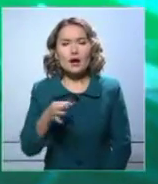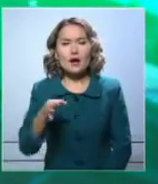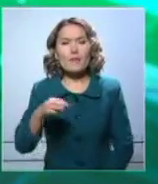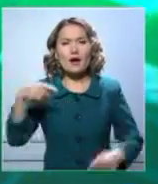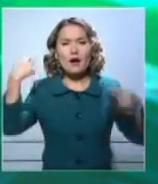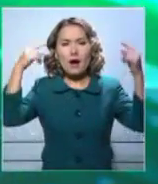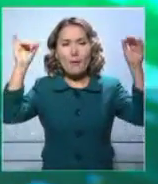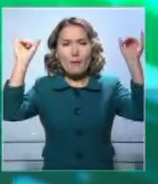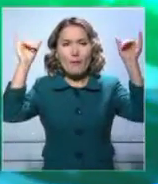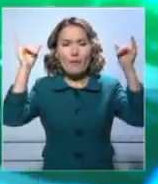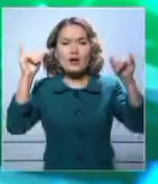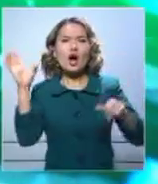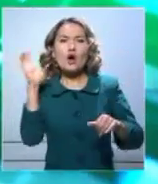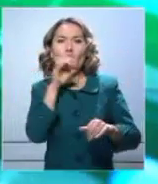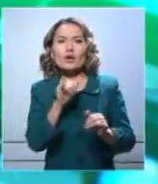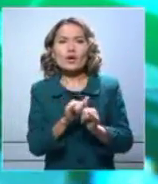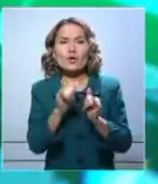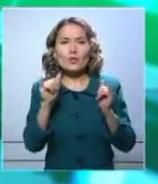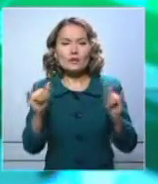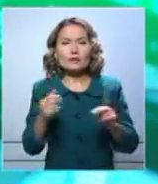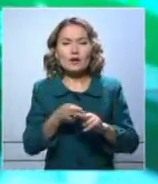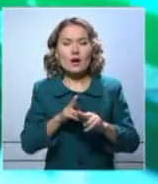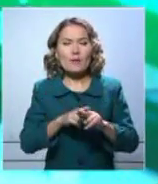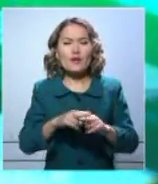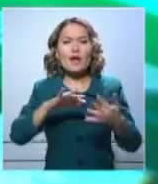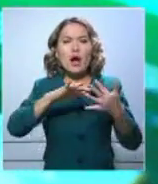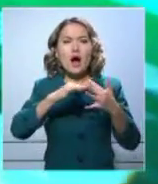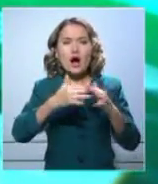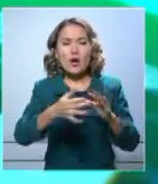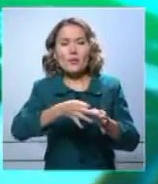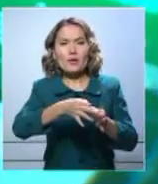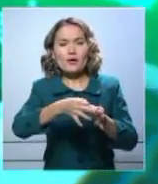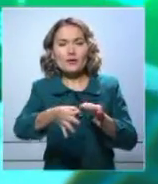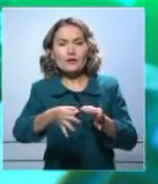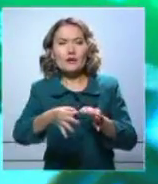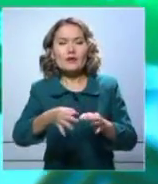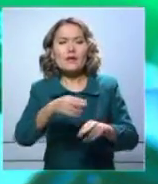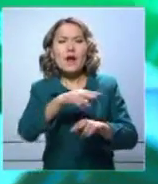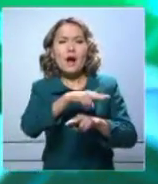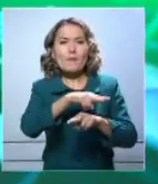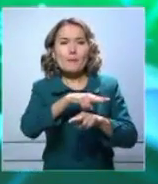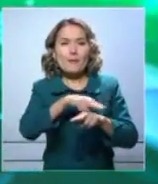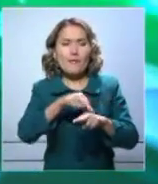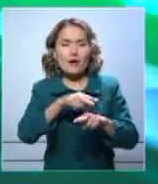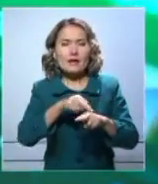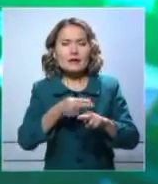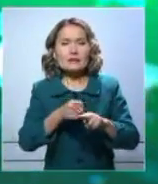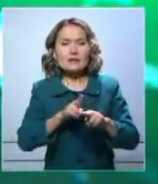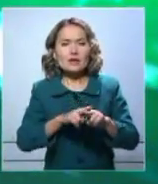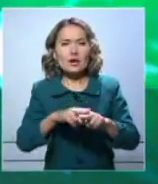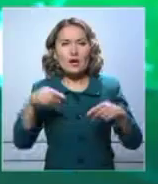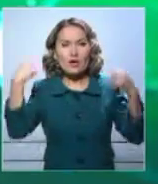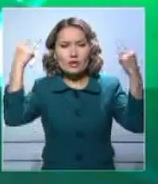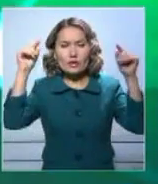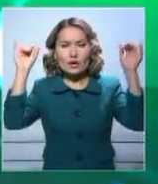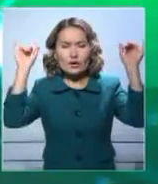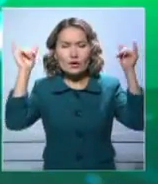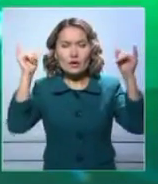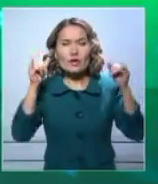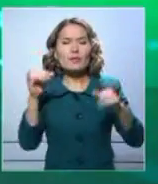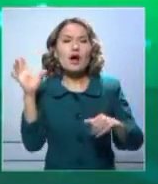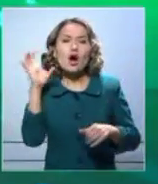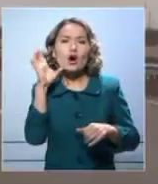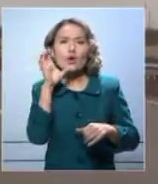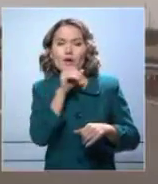ұрлығы тыйылмай тұр. Жыл басынан бері аймақ полицейлері ұрылар қолдығылған қылмақ болған 3000-нан астам малды өзгелеріне қайтарған. Осыған